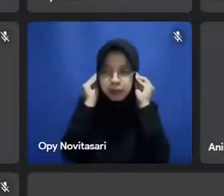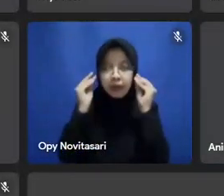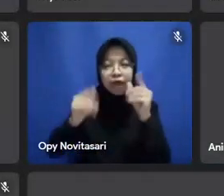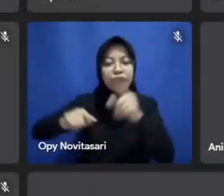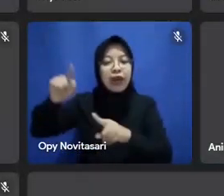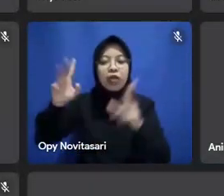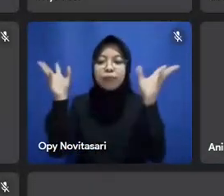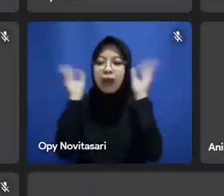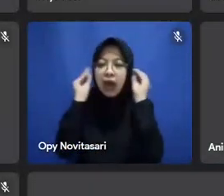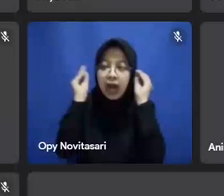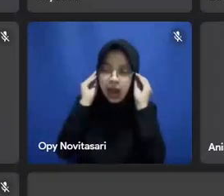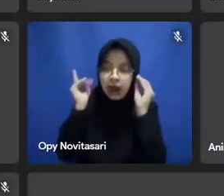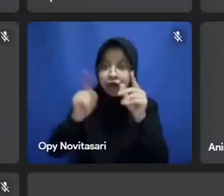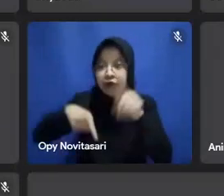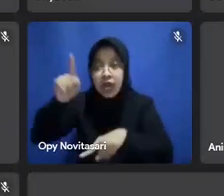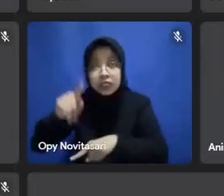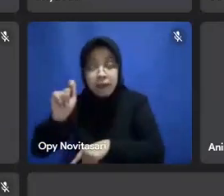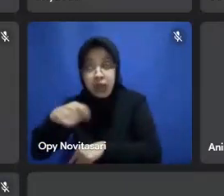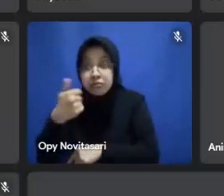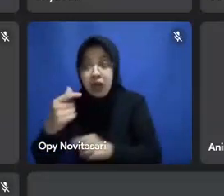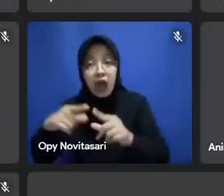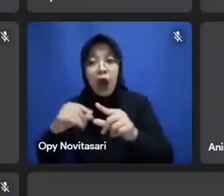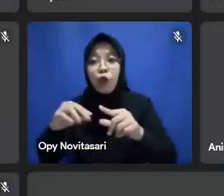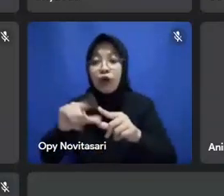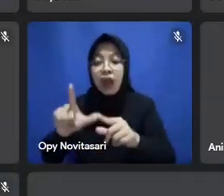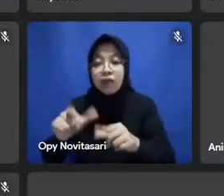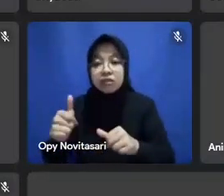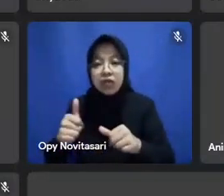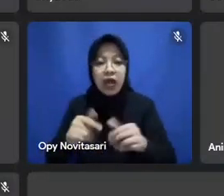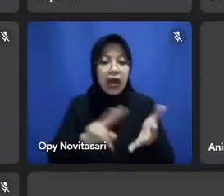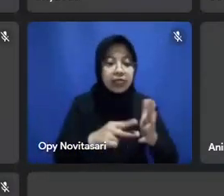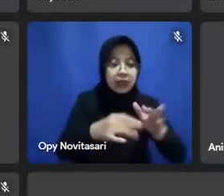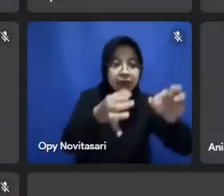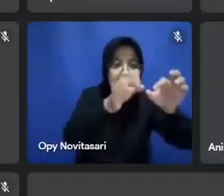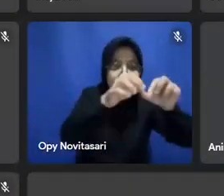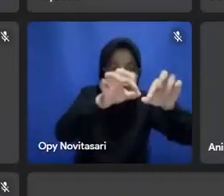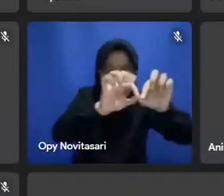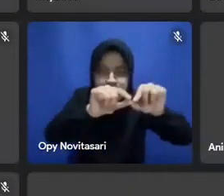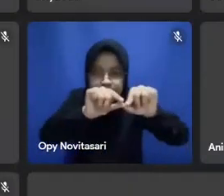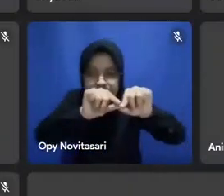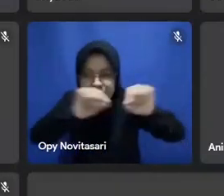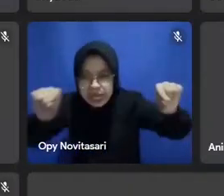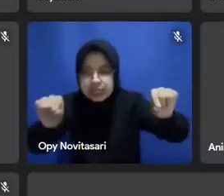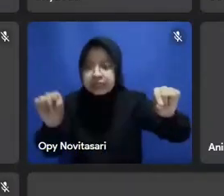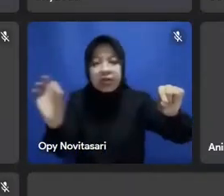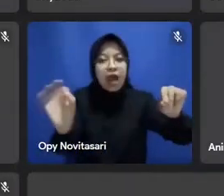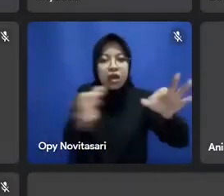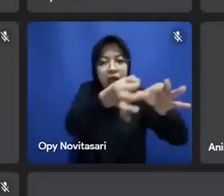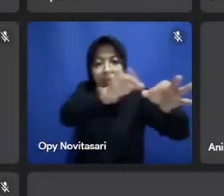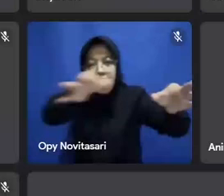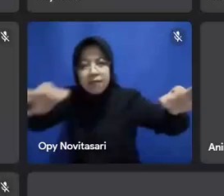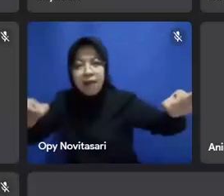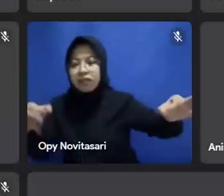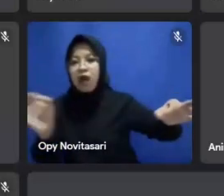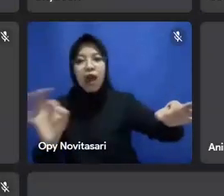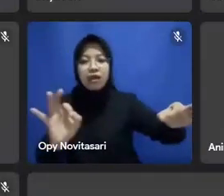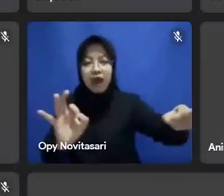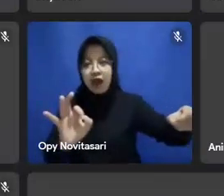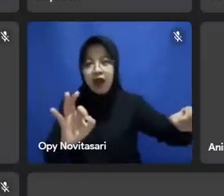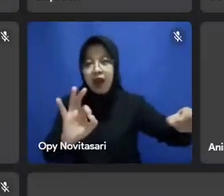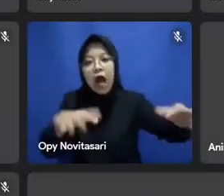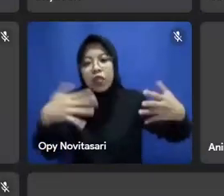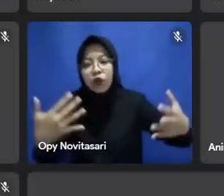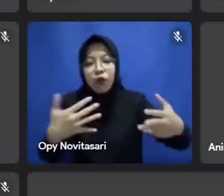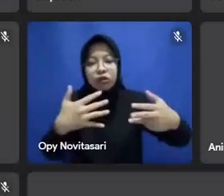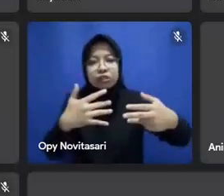eh yang nota Bene Ee tidak ada liriknya tidak ada teksnya dan mungkin